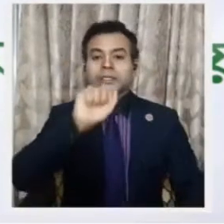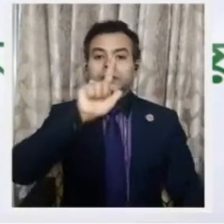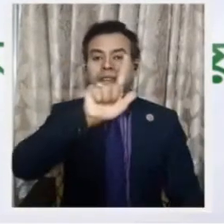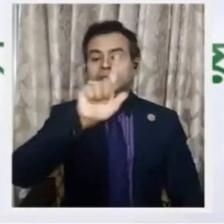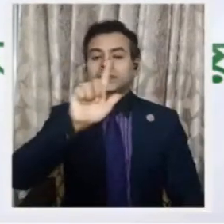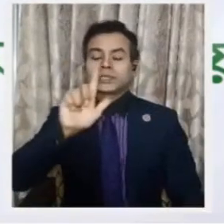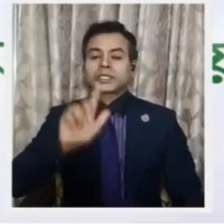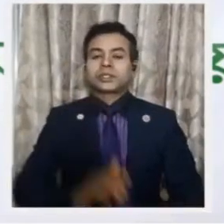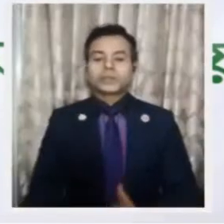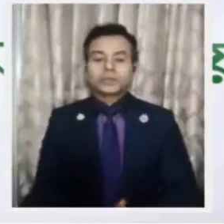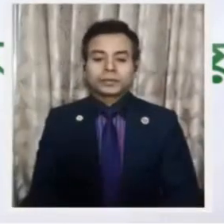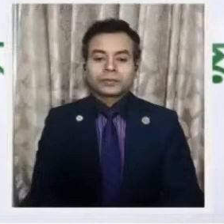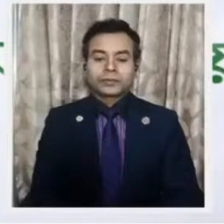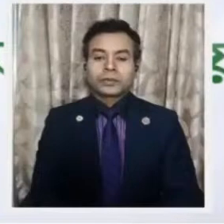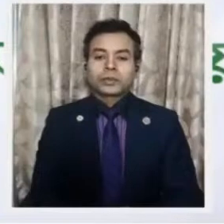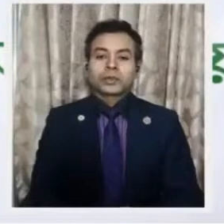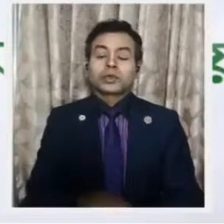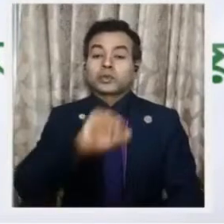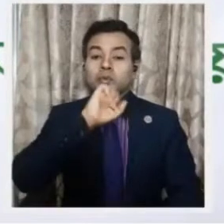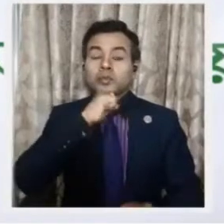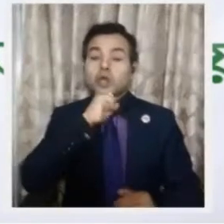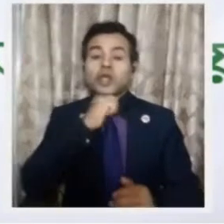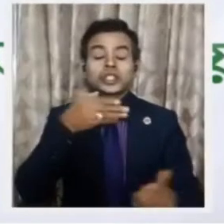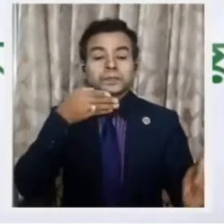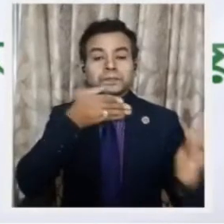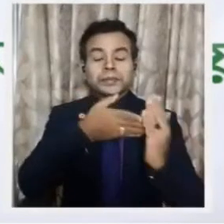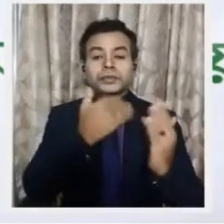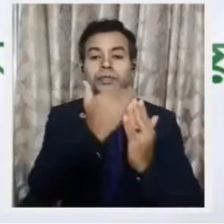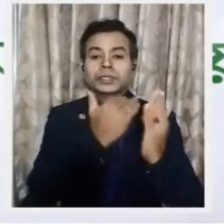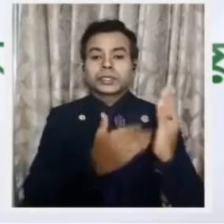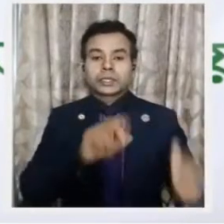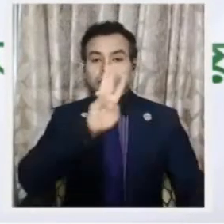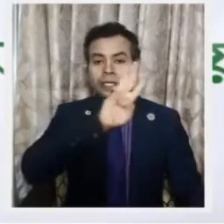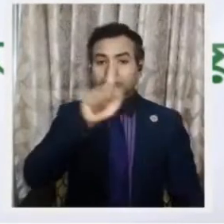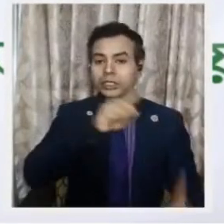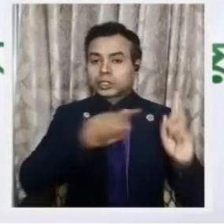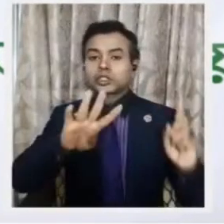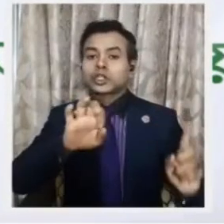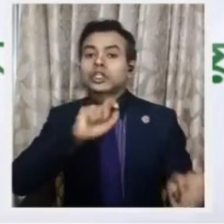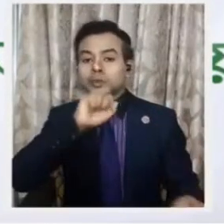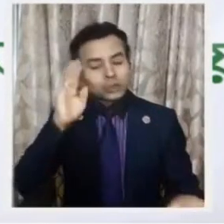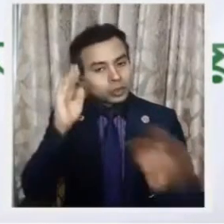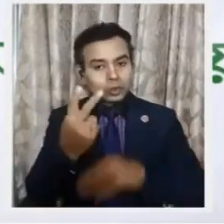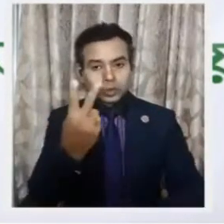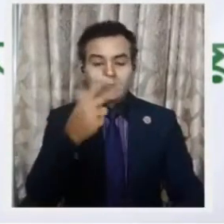যারা মৃত্যুবরণ করেছেন তাদের মধ্যে 30 জন পুরুষ এবং নারী 7 জন।